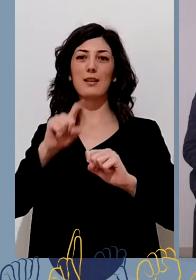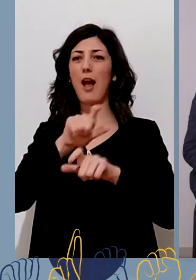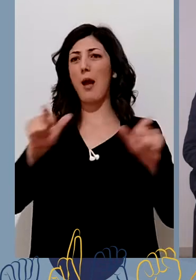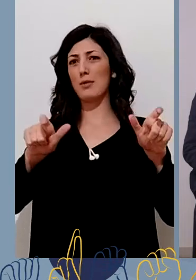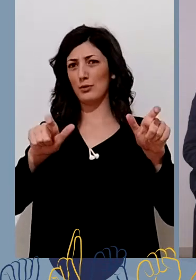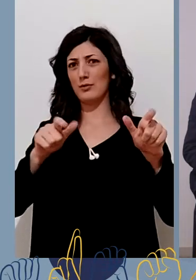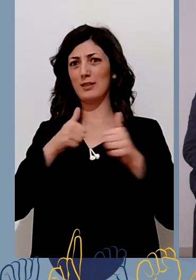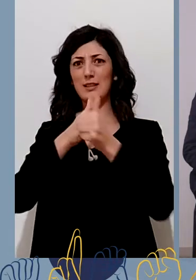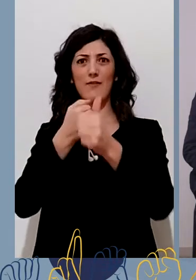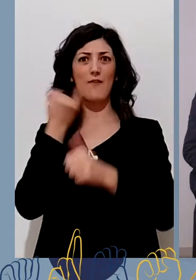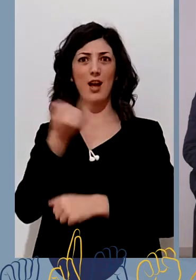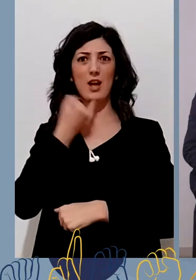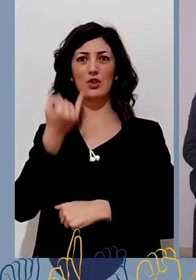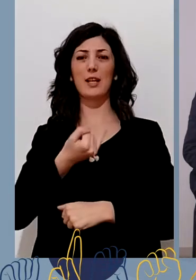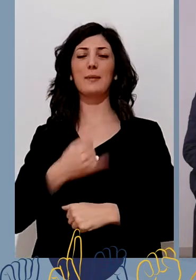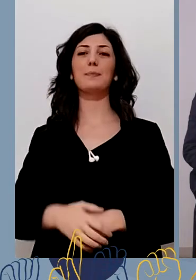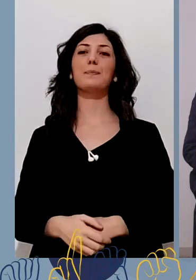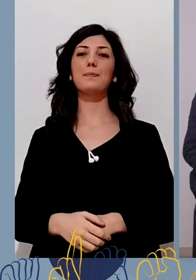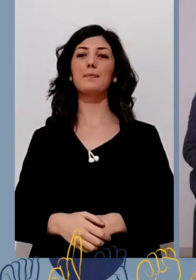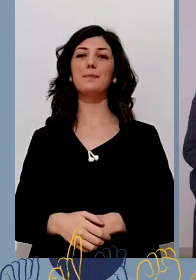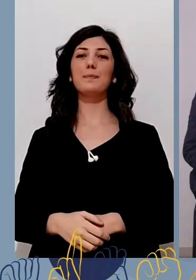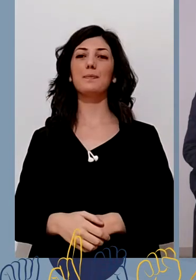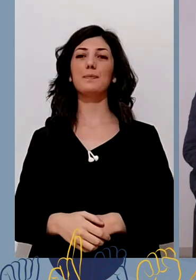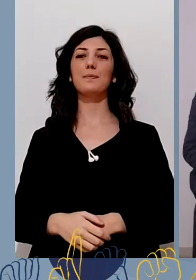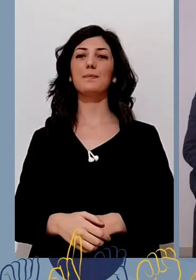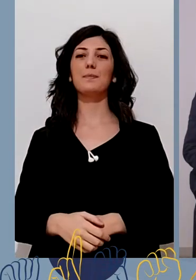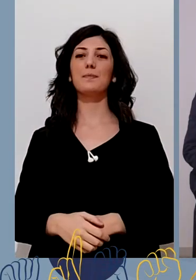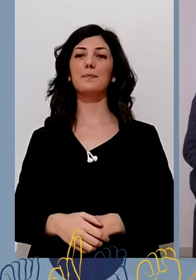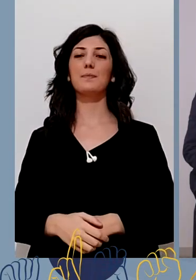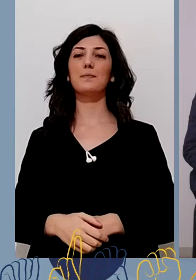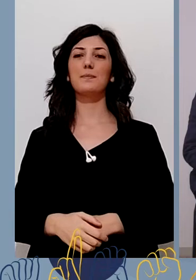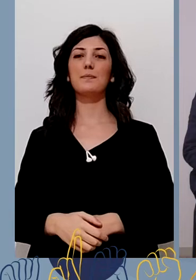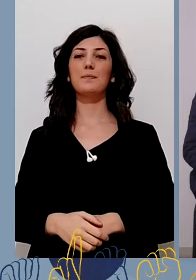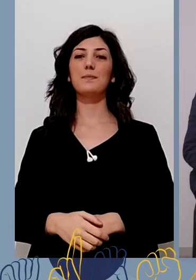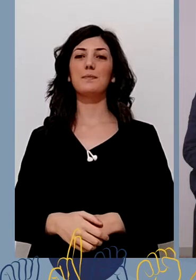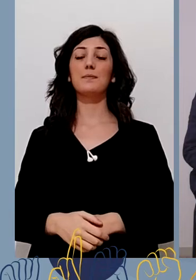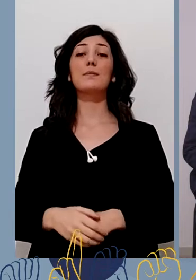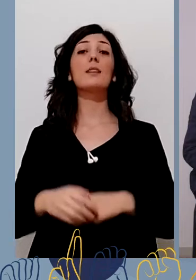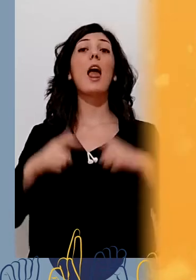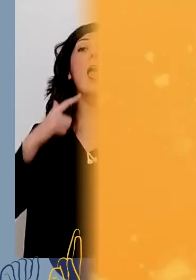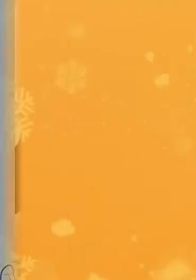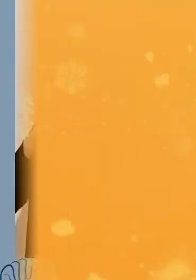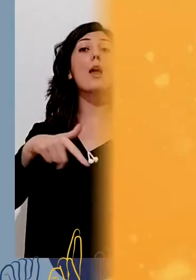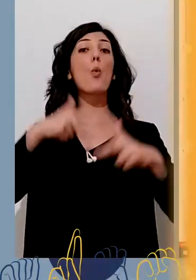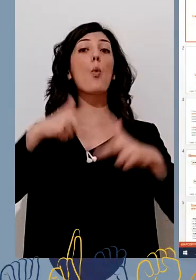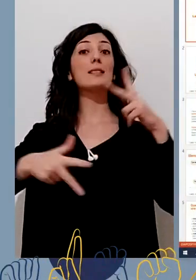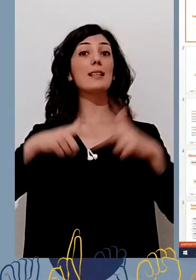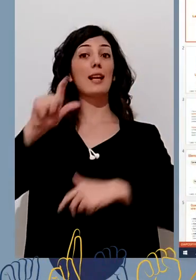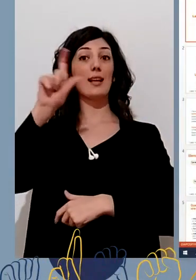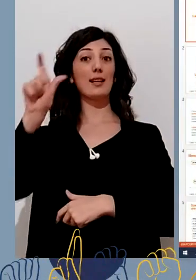Nel frattempo volevo fare un appunto. La lingua dei segni italiana è uno dei mezzi